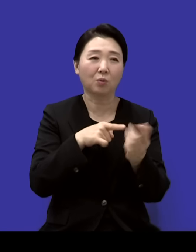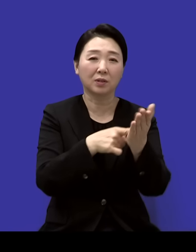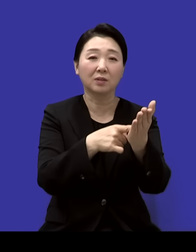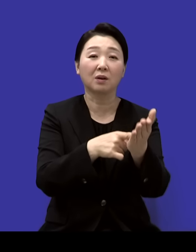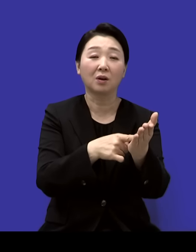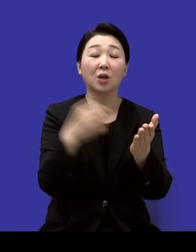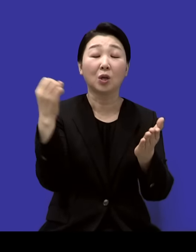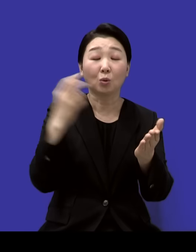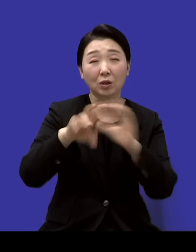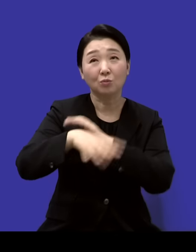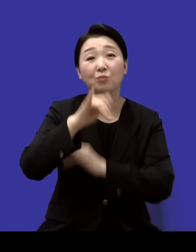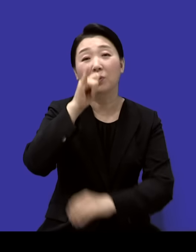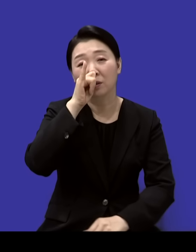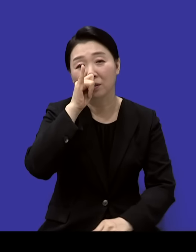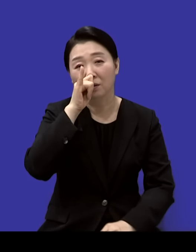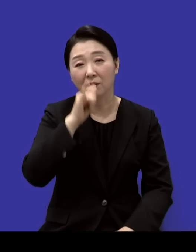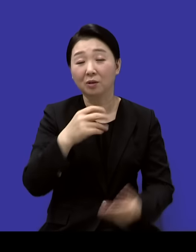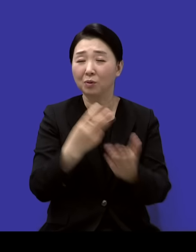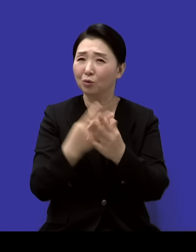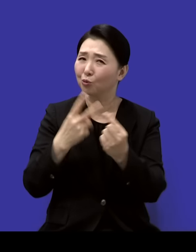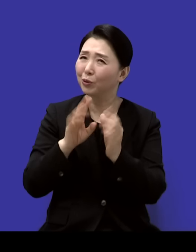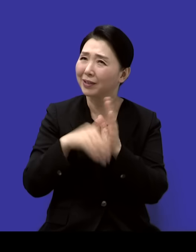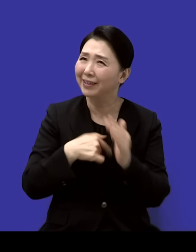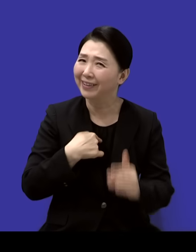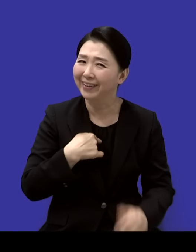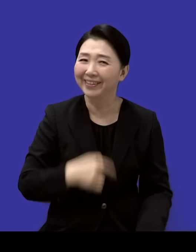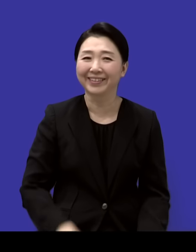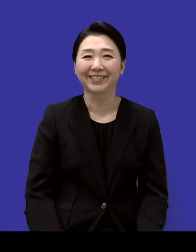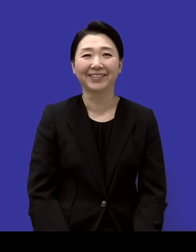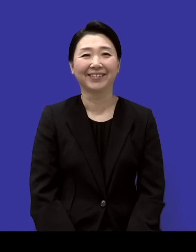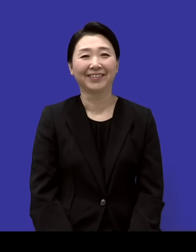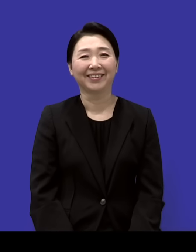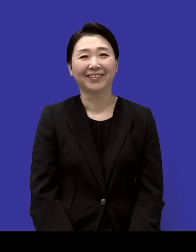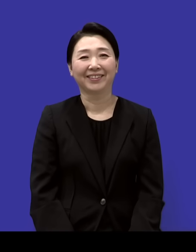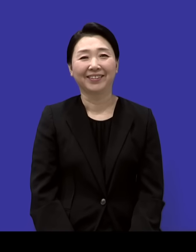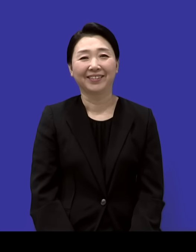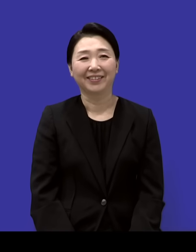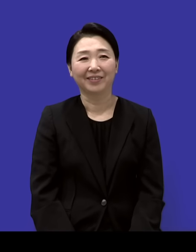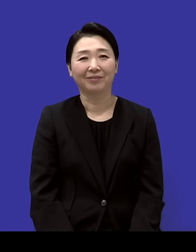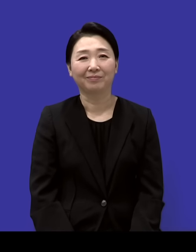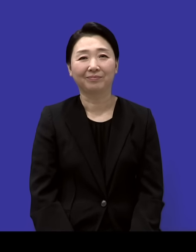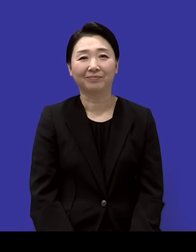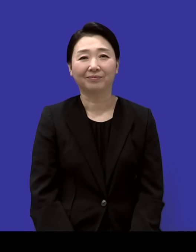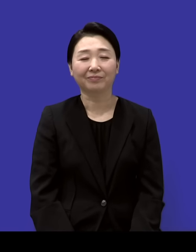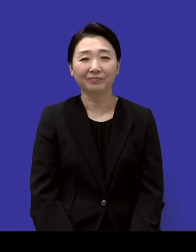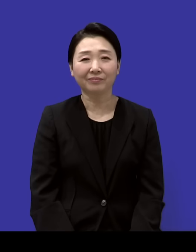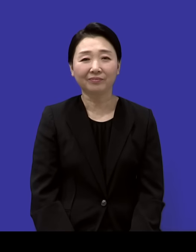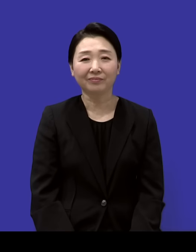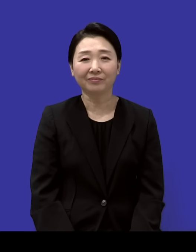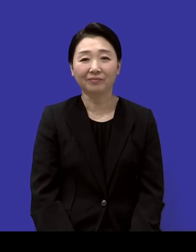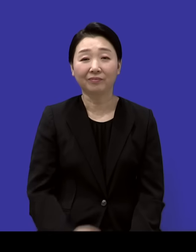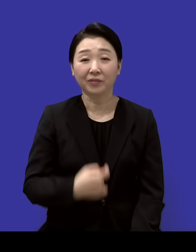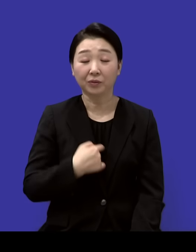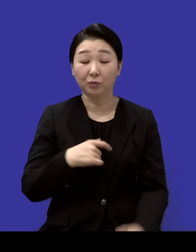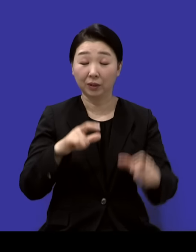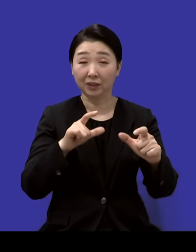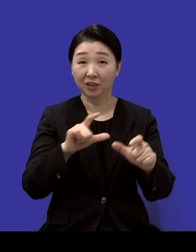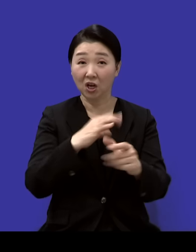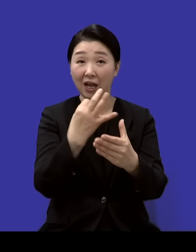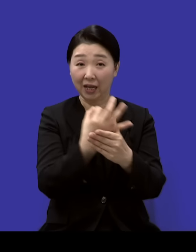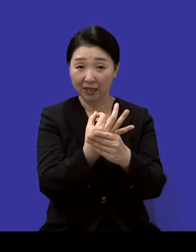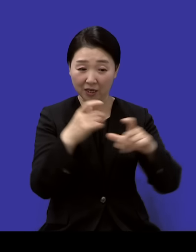됐을 때, 그럼 2세대라고 해야 되나? 아무튼 그 다음 뺑뺑이 네. 첫 세대였는데, 아, 그랬군요. 예. 제가 참 그때 우리 지역 안양시였는데,